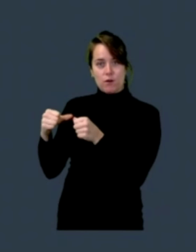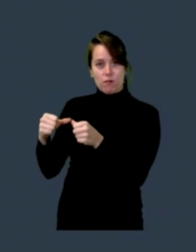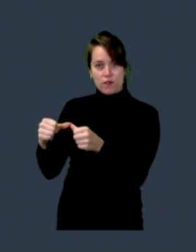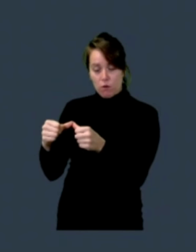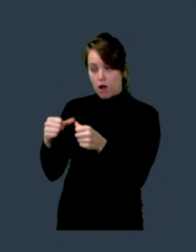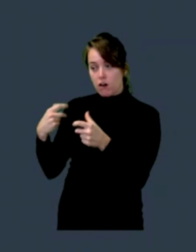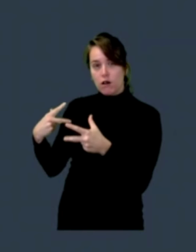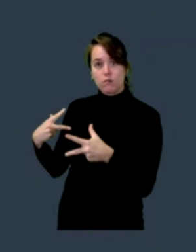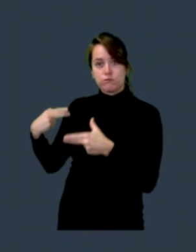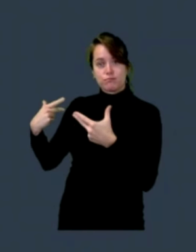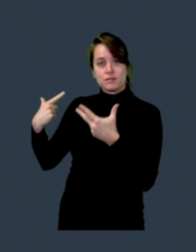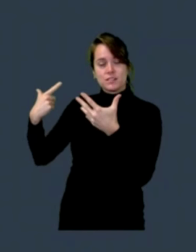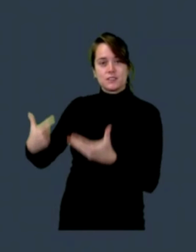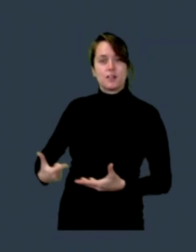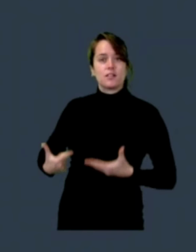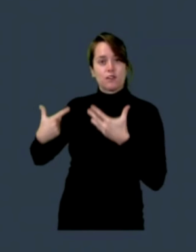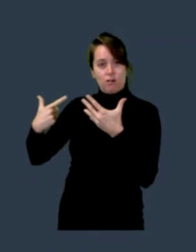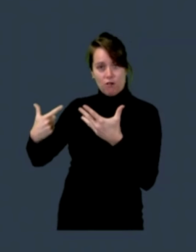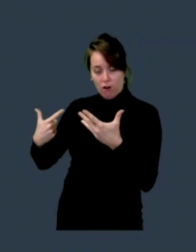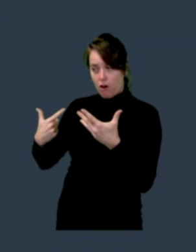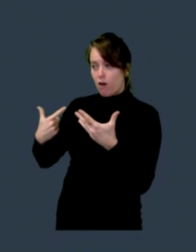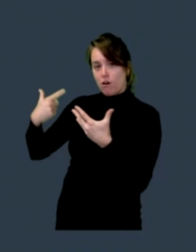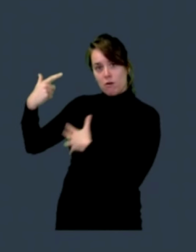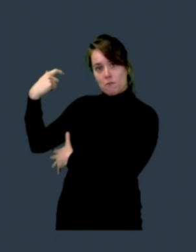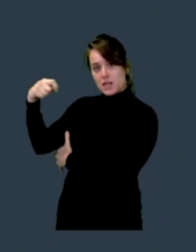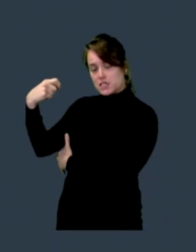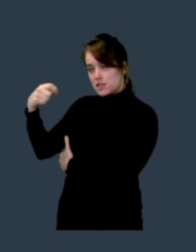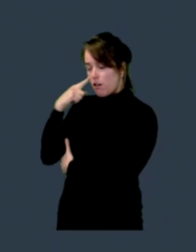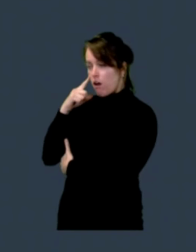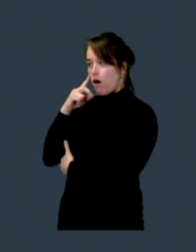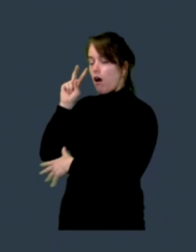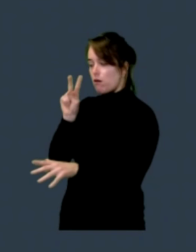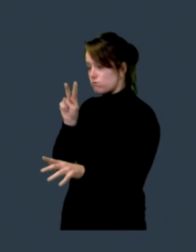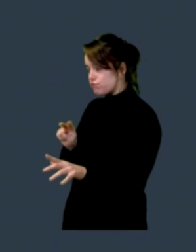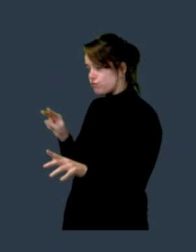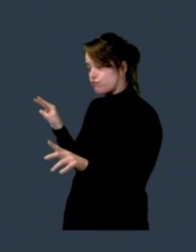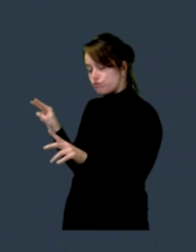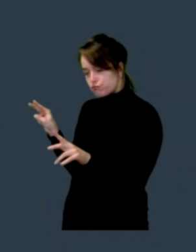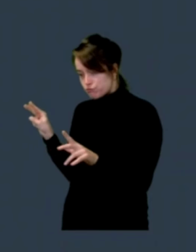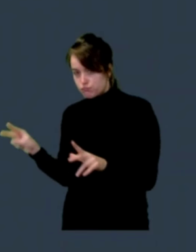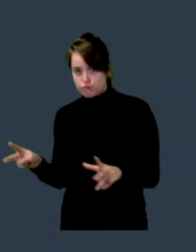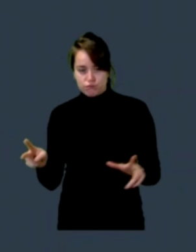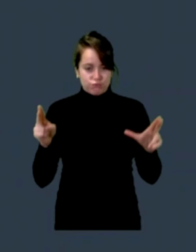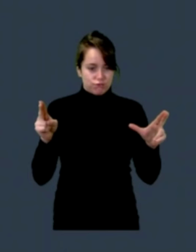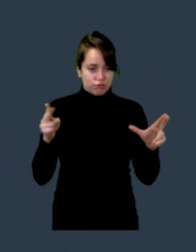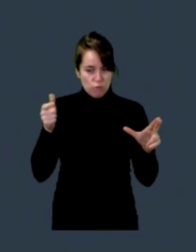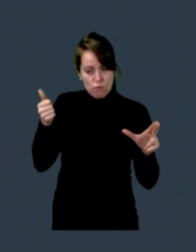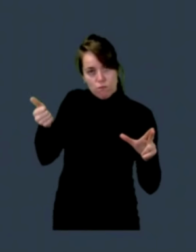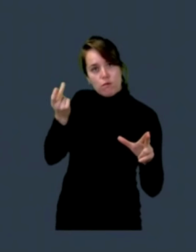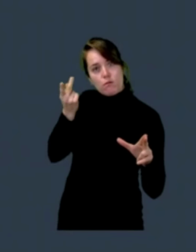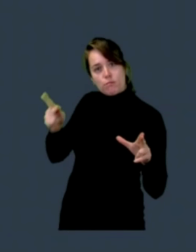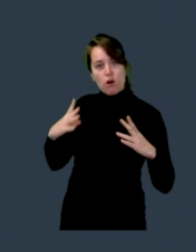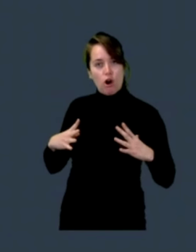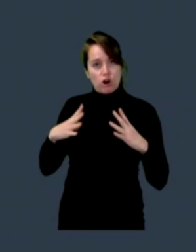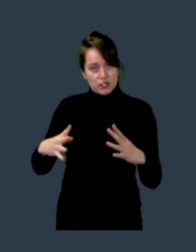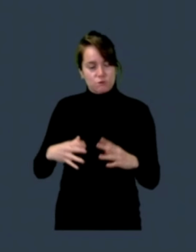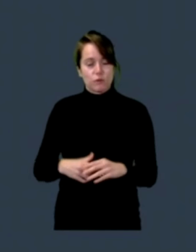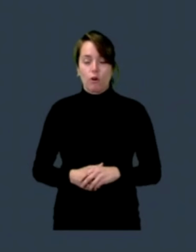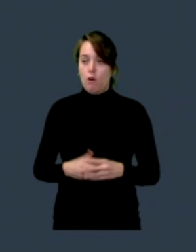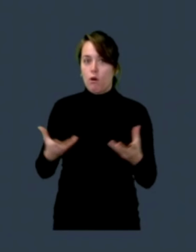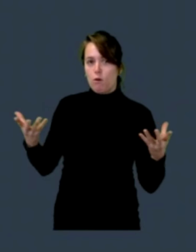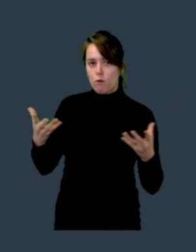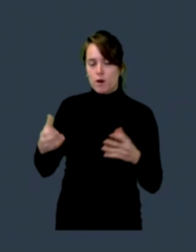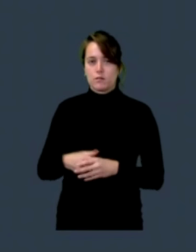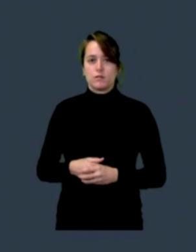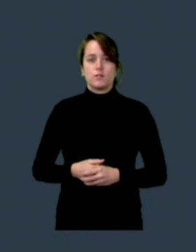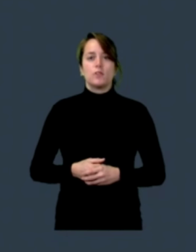son septennat et son engagement. Je suis heureux d'ailleurs de constater que le témoignage qui lui a été